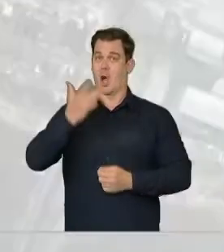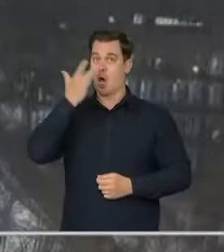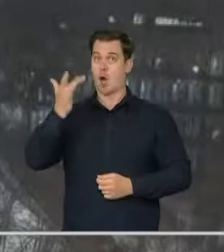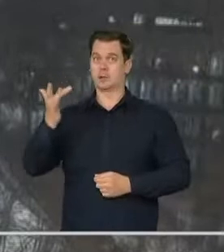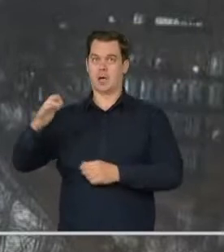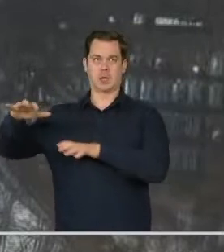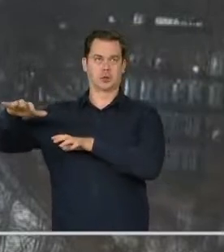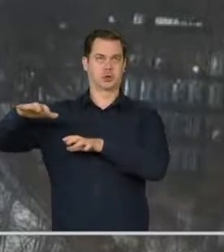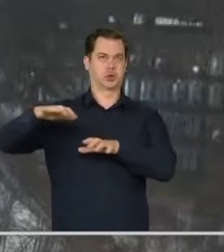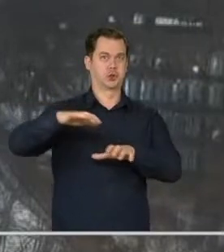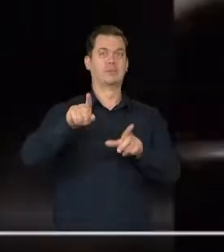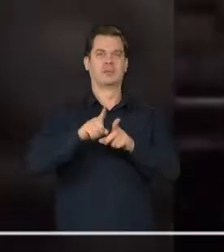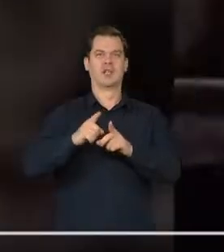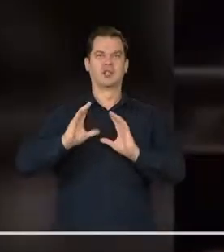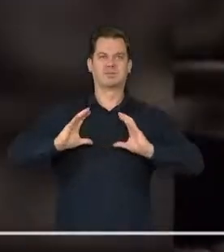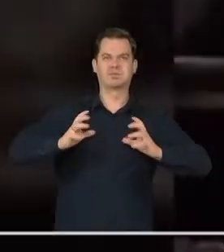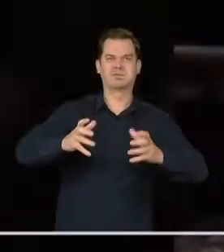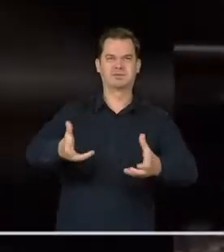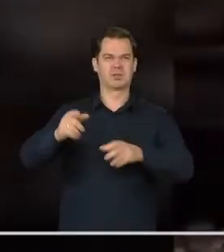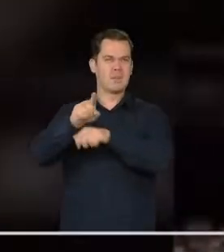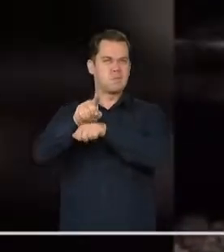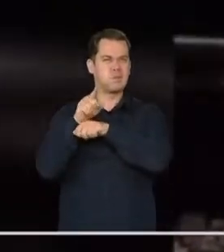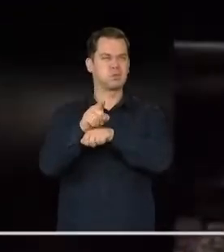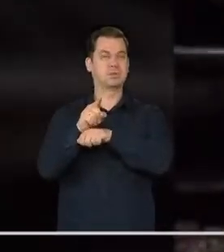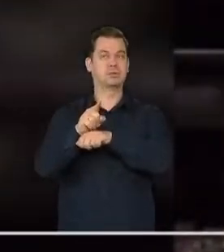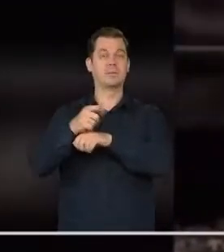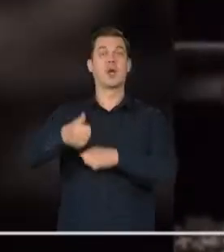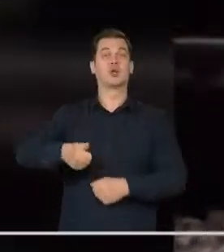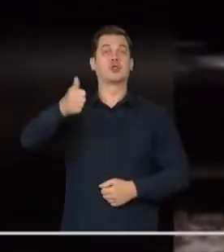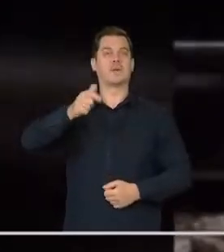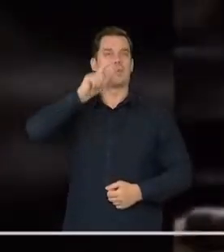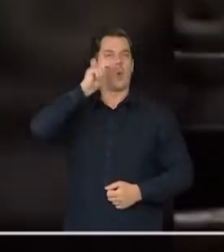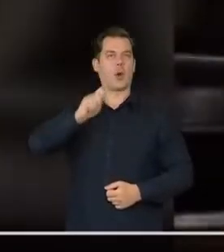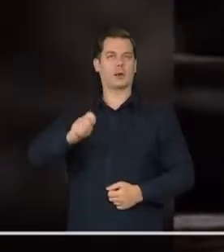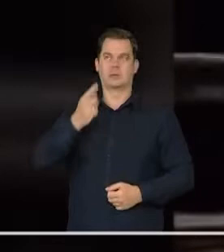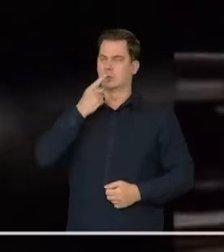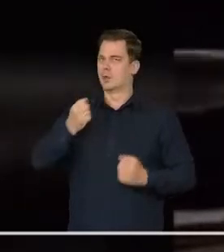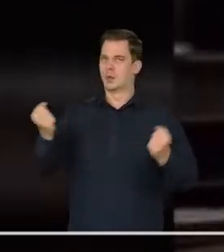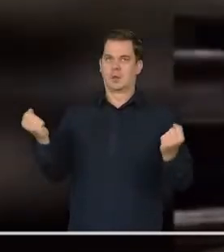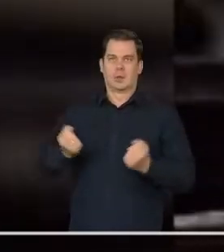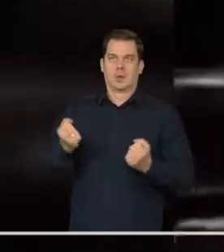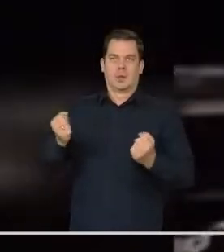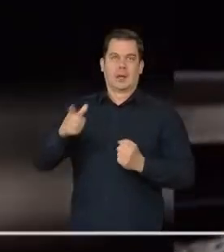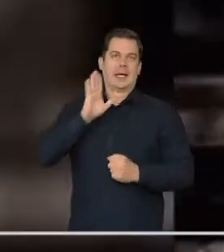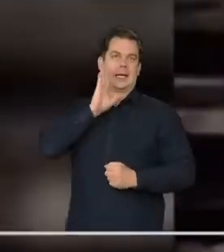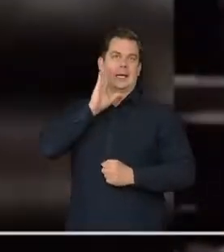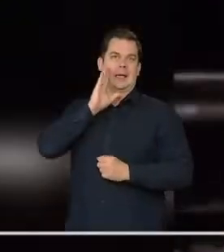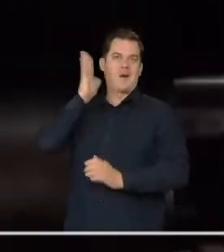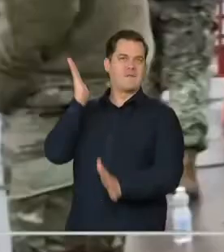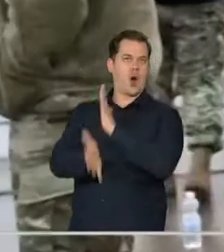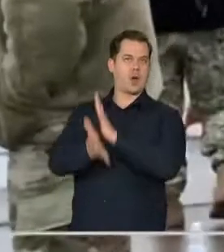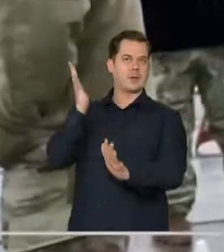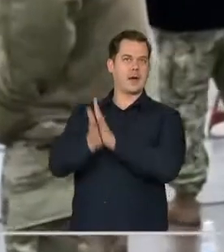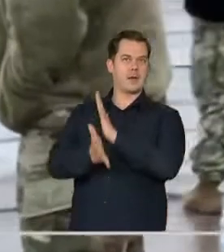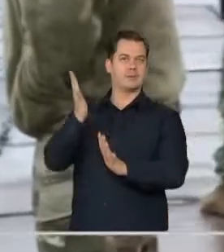nie tylko wojska, ale i ciężki sprzęt przy granicy z Ukrainą. Szef ukraińskiego resortu obrony mówi, że widmo krwawej wojny jest całkiem możliwe.